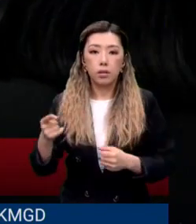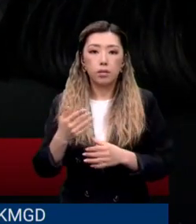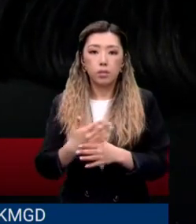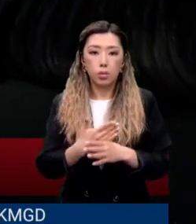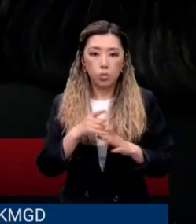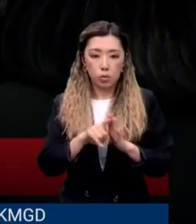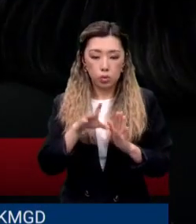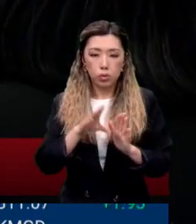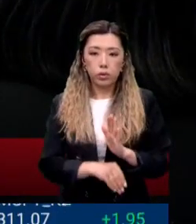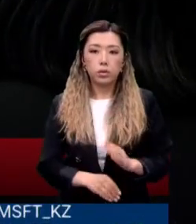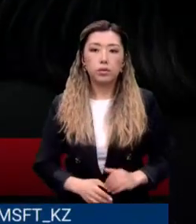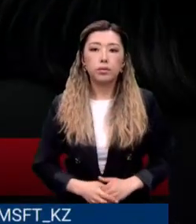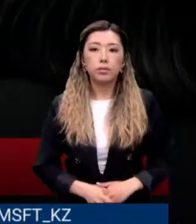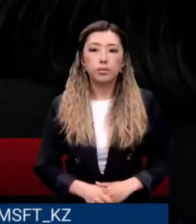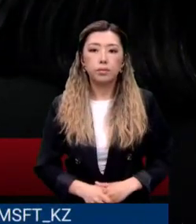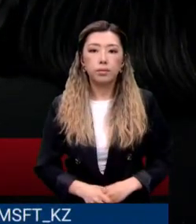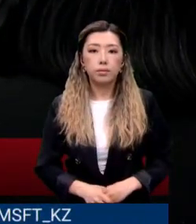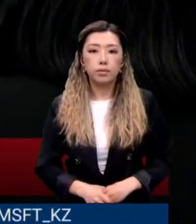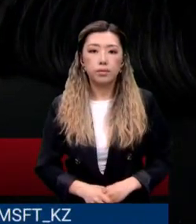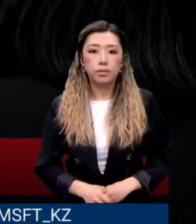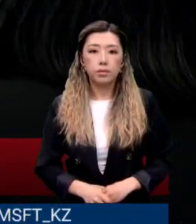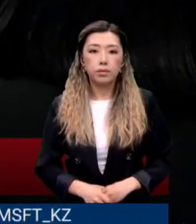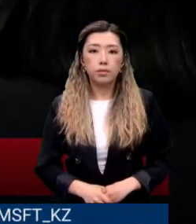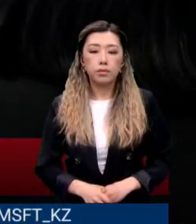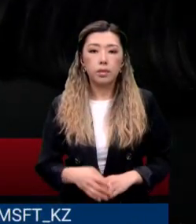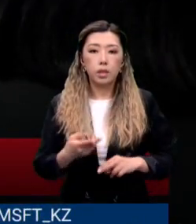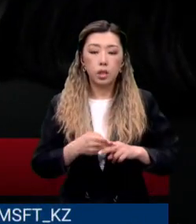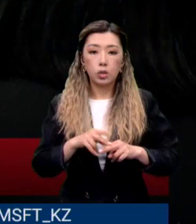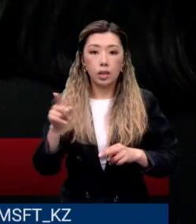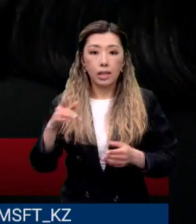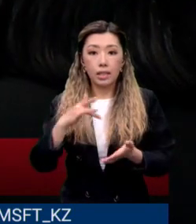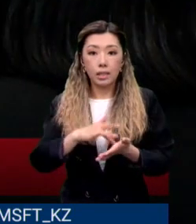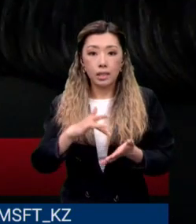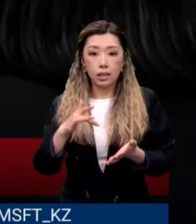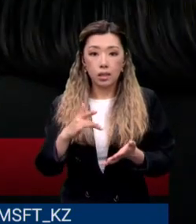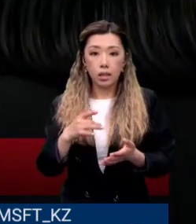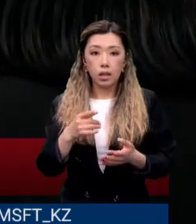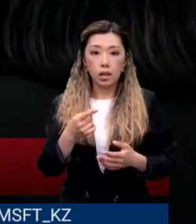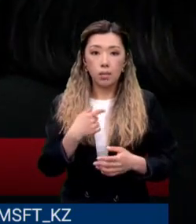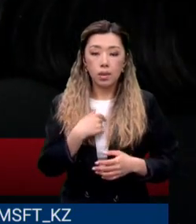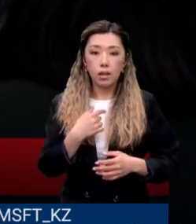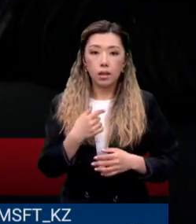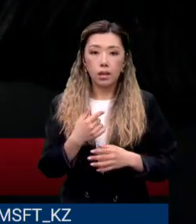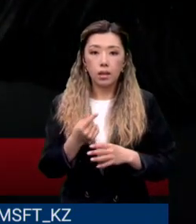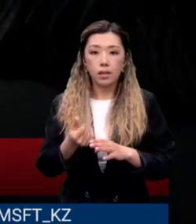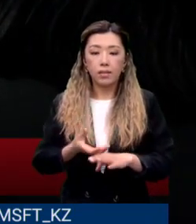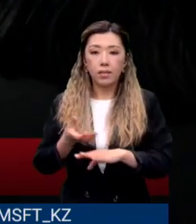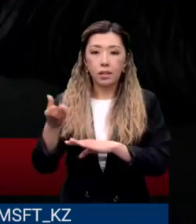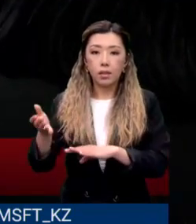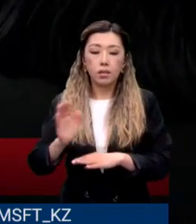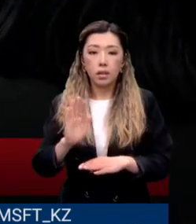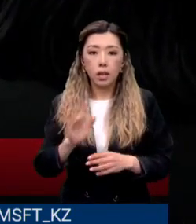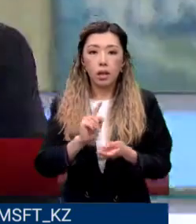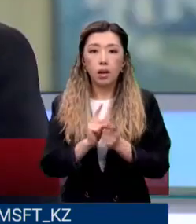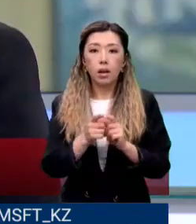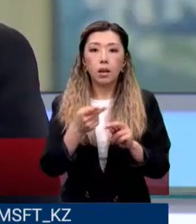бы сказать, что в целом этот центр ни копейки финансирования от нас не получил. Все